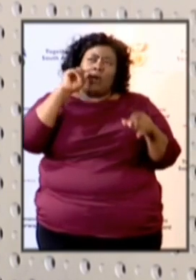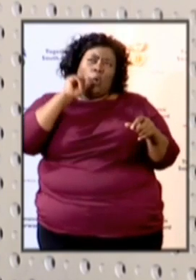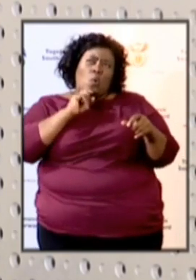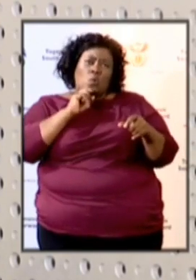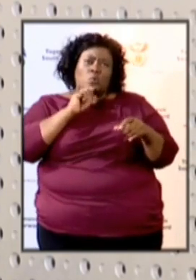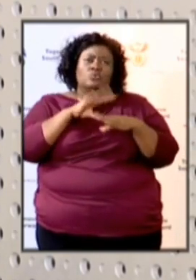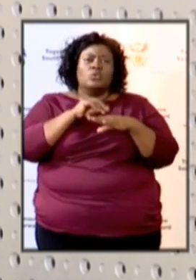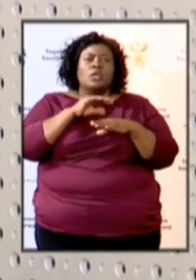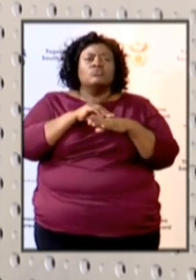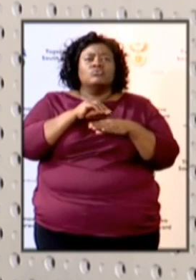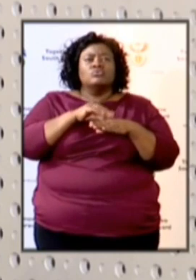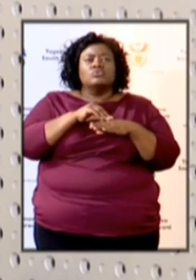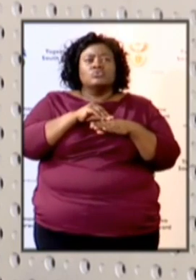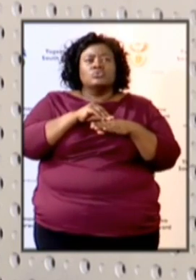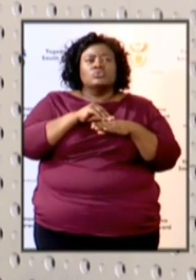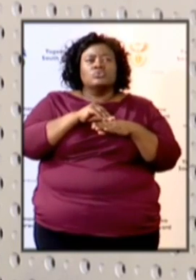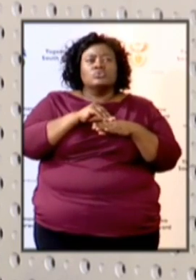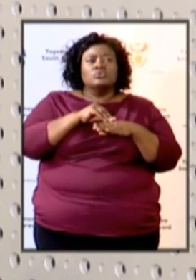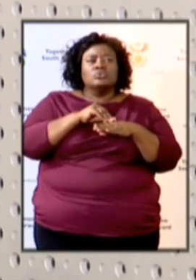abaneminyaka